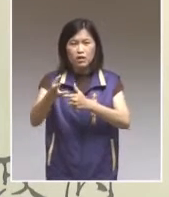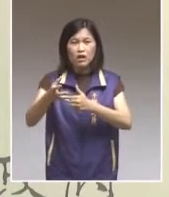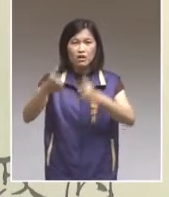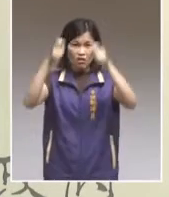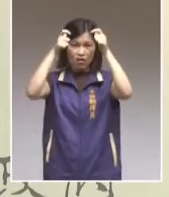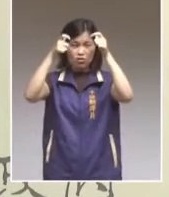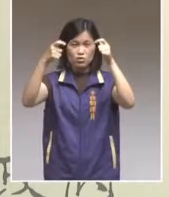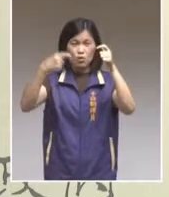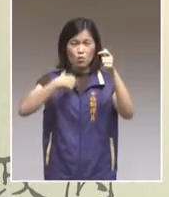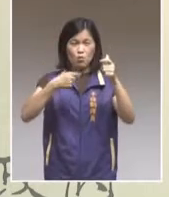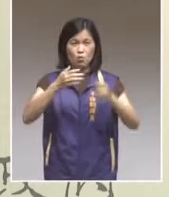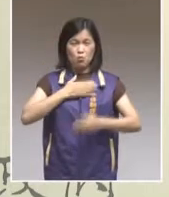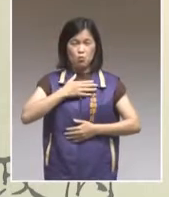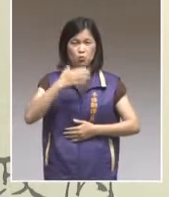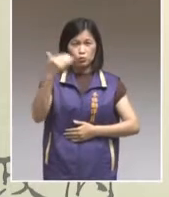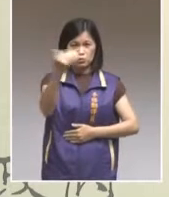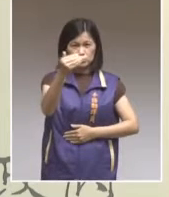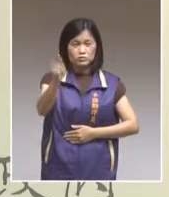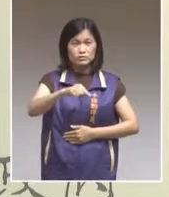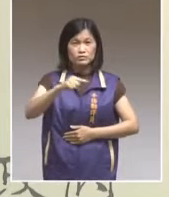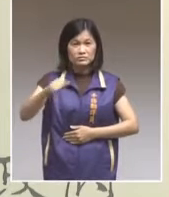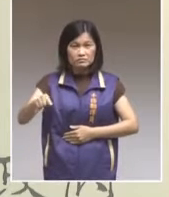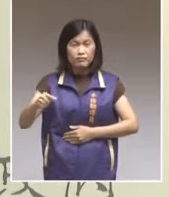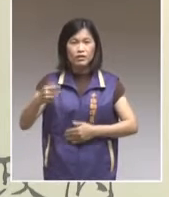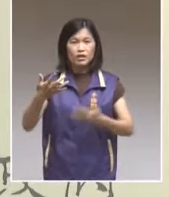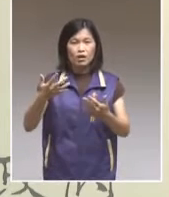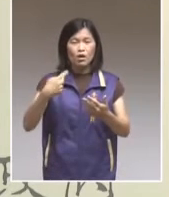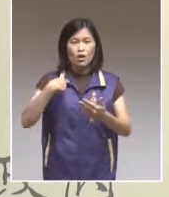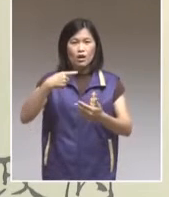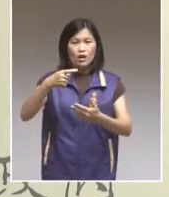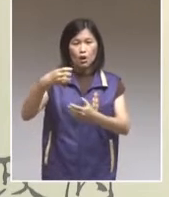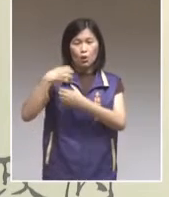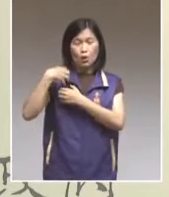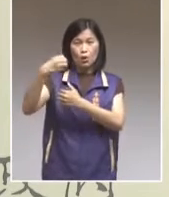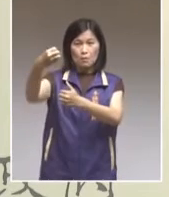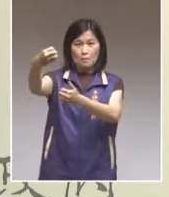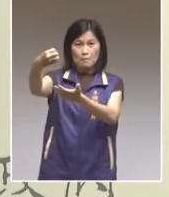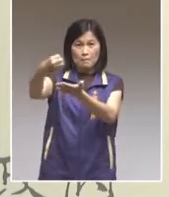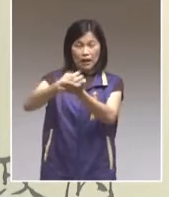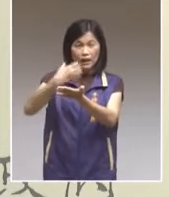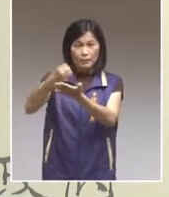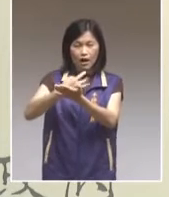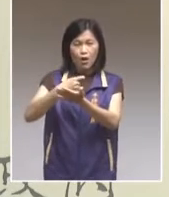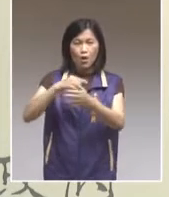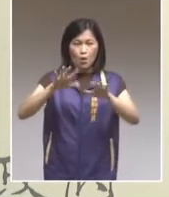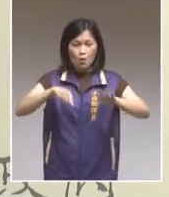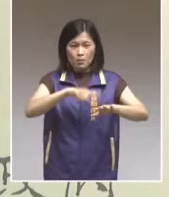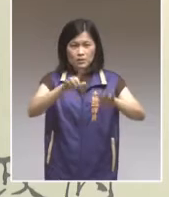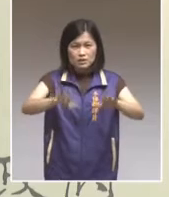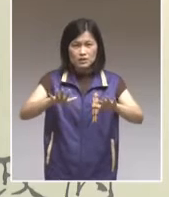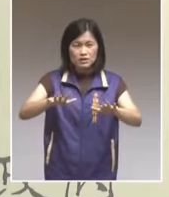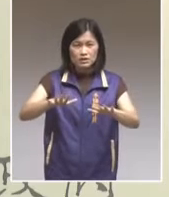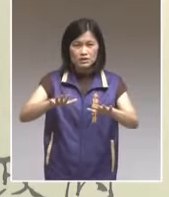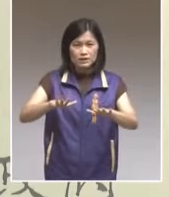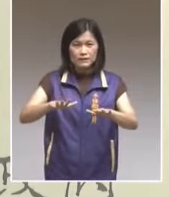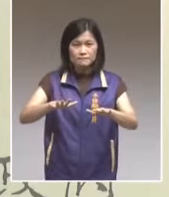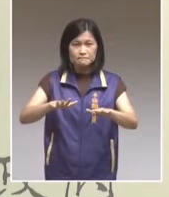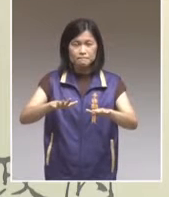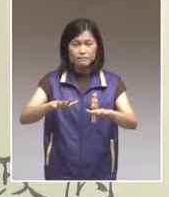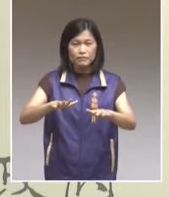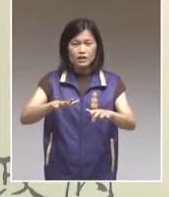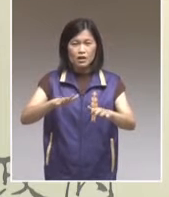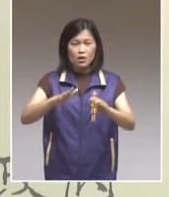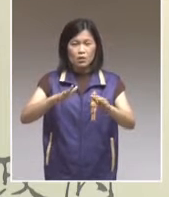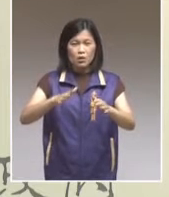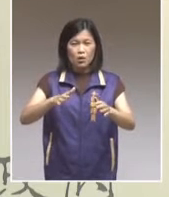9例。那这个部分呢，我们也接获这个军方的通知，我们现在密切的在跟这个相关的这